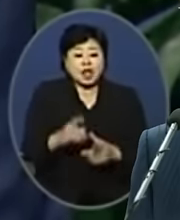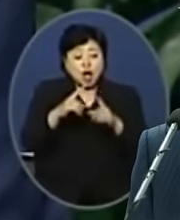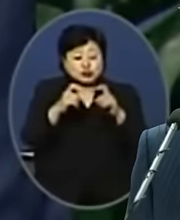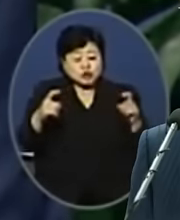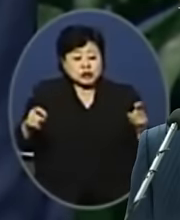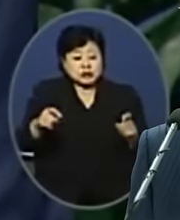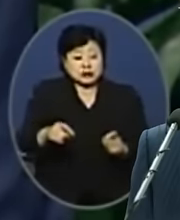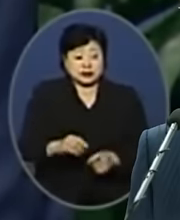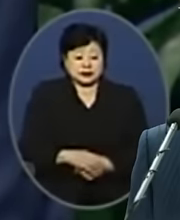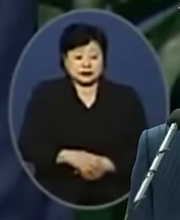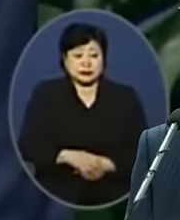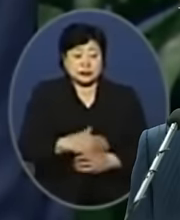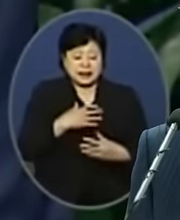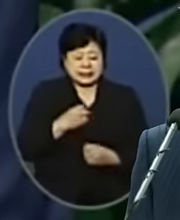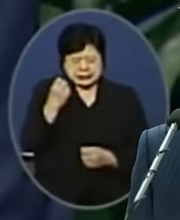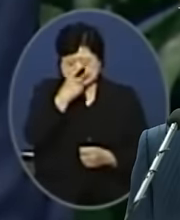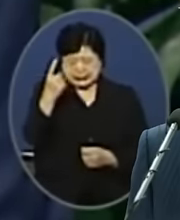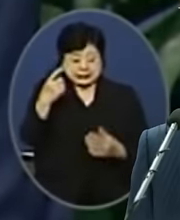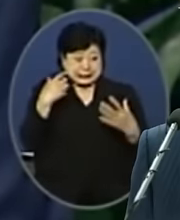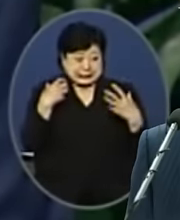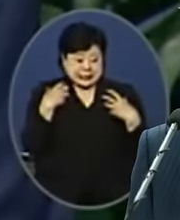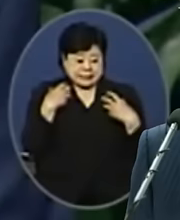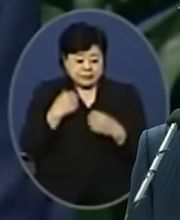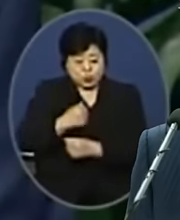궁전에서 안전을 지키는